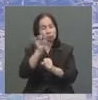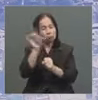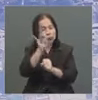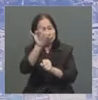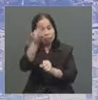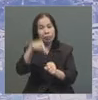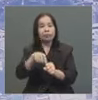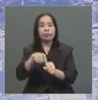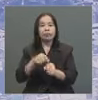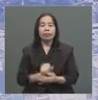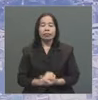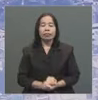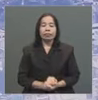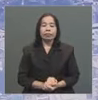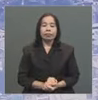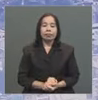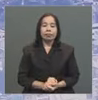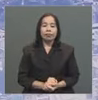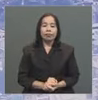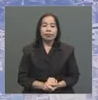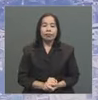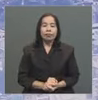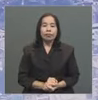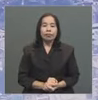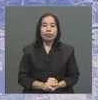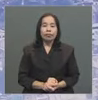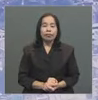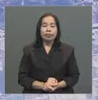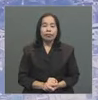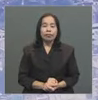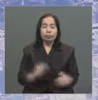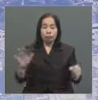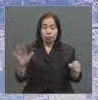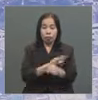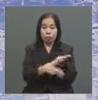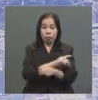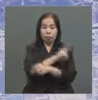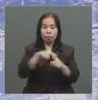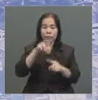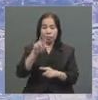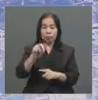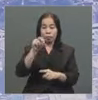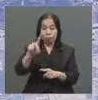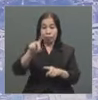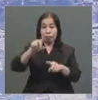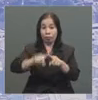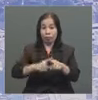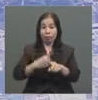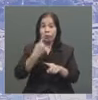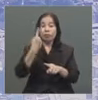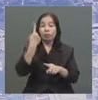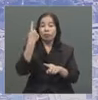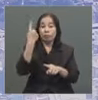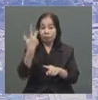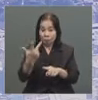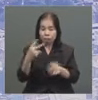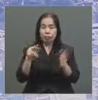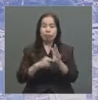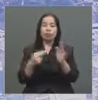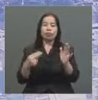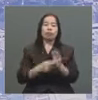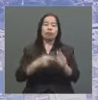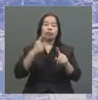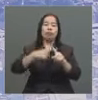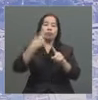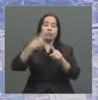แล้วก็ครบ31มีนาคมก็เท่ากับครบ3เดือนภาพนี้ทางวช.ให้เห็นมาตรการ